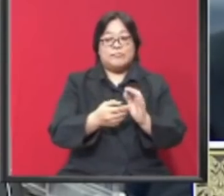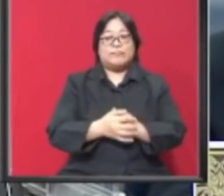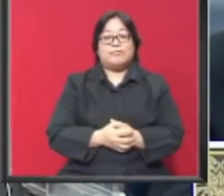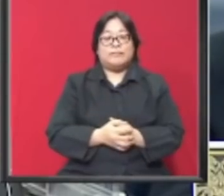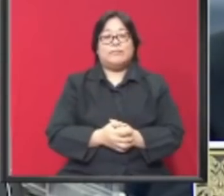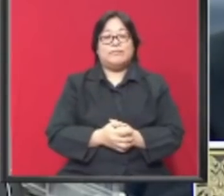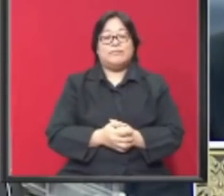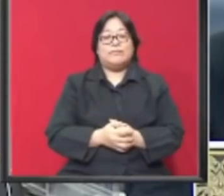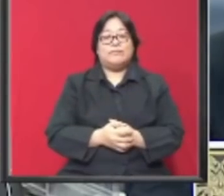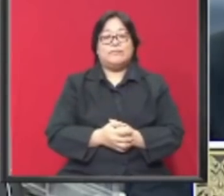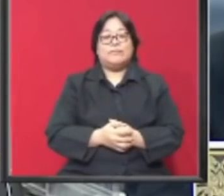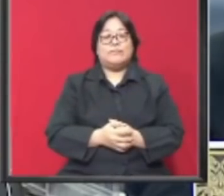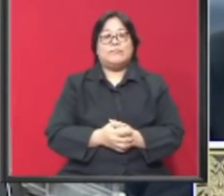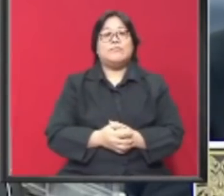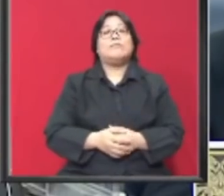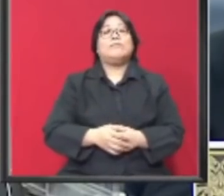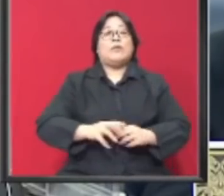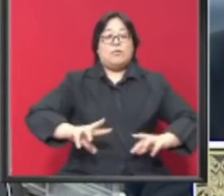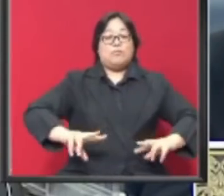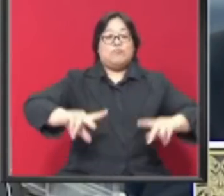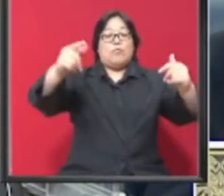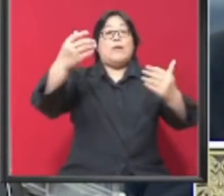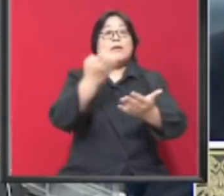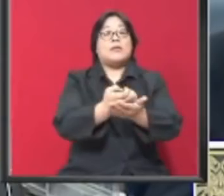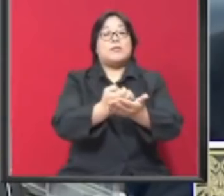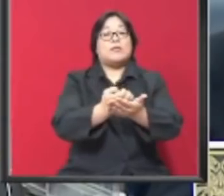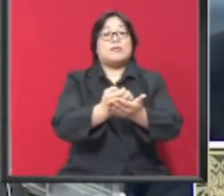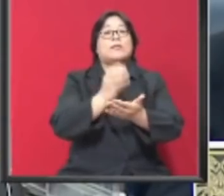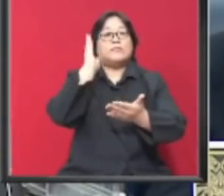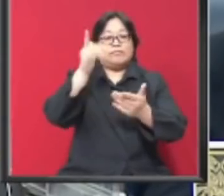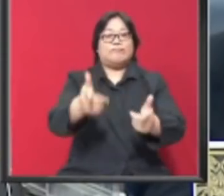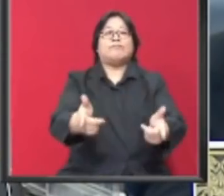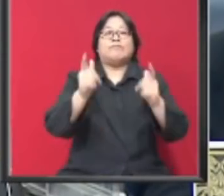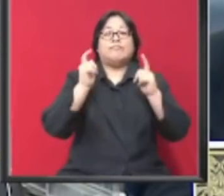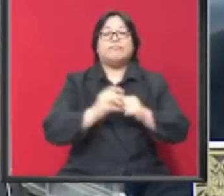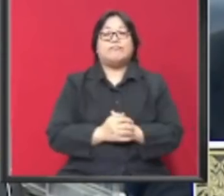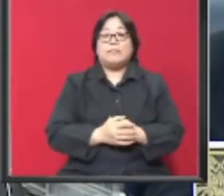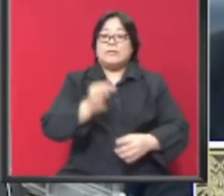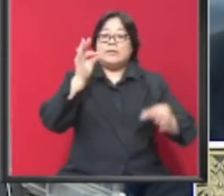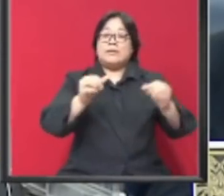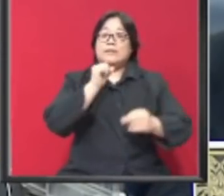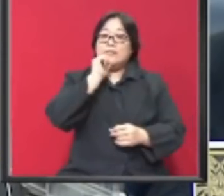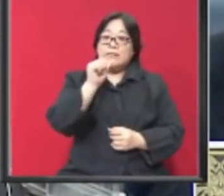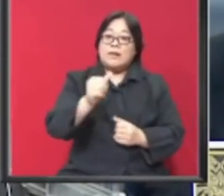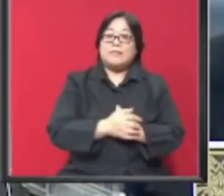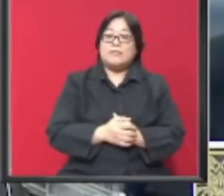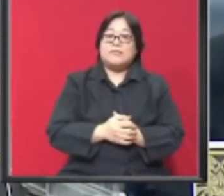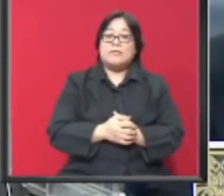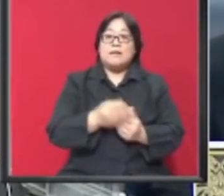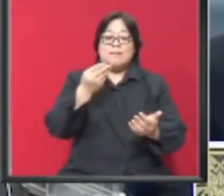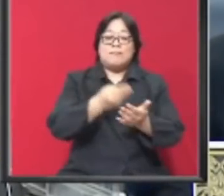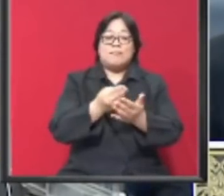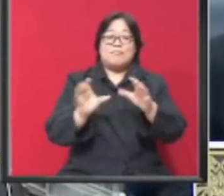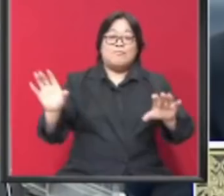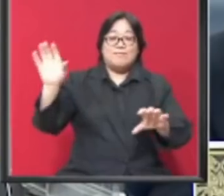and pengeluaran maka pemulihan ekonomi akan jadi lebih cepat jika tidak pelaburan